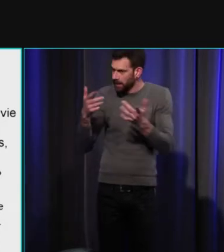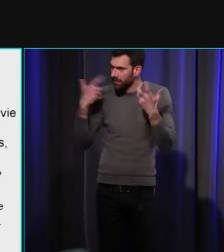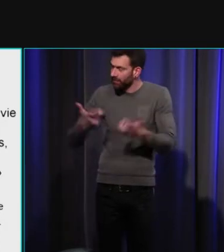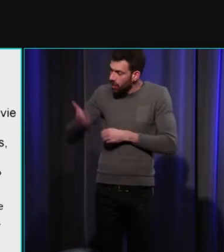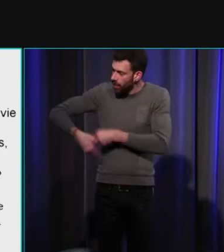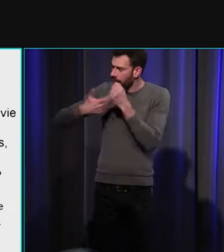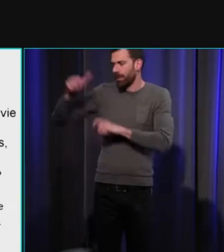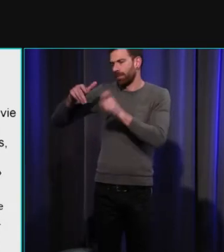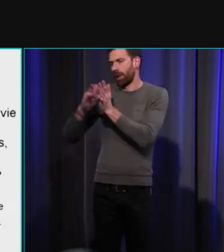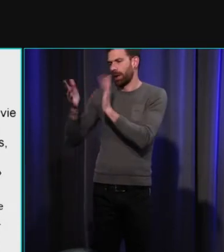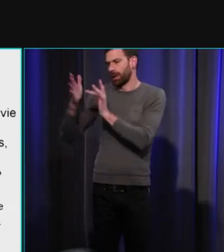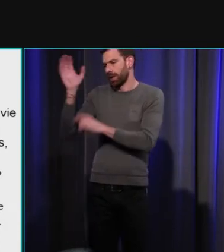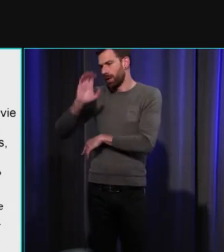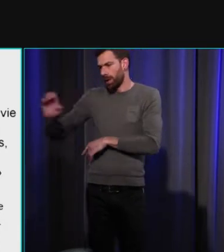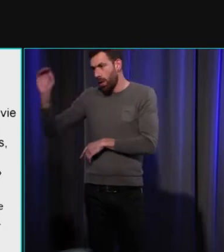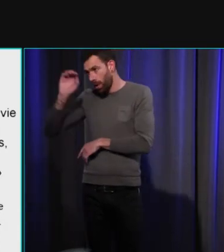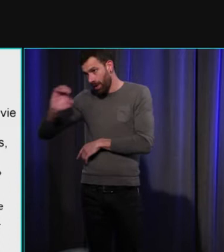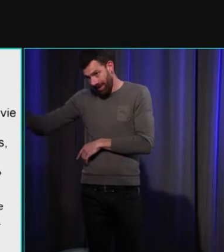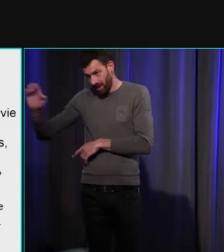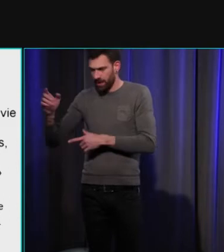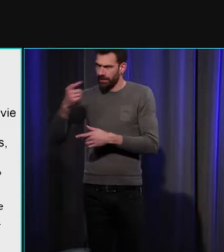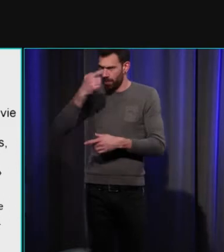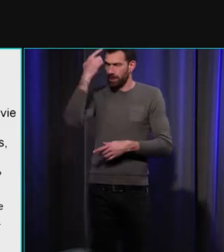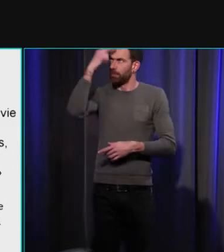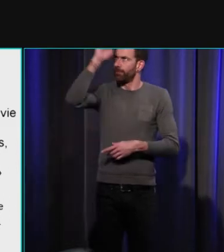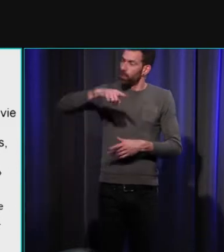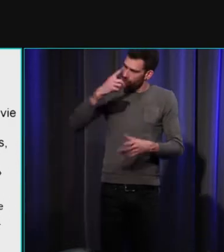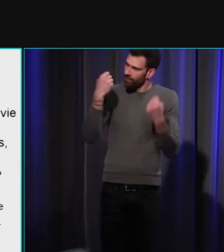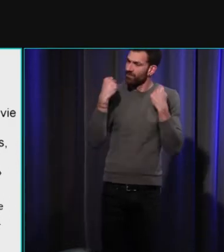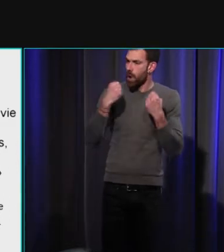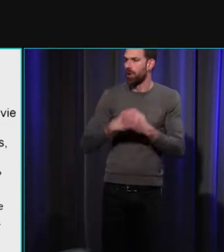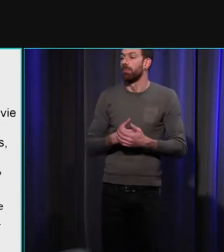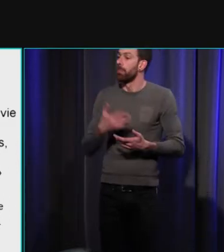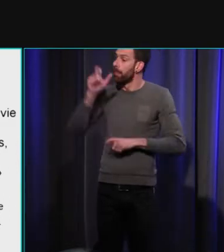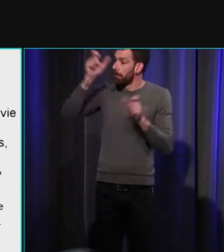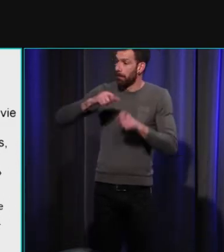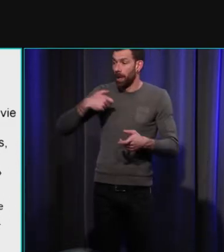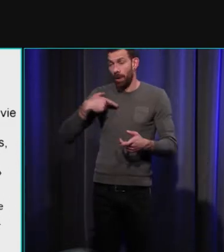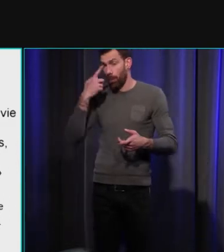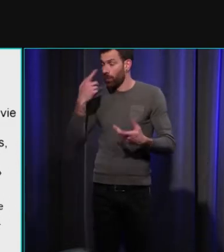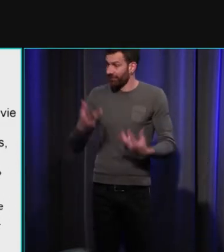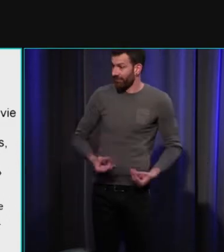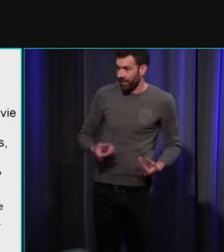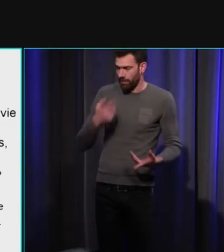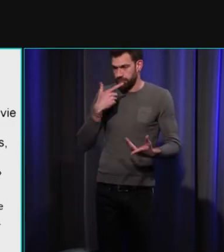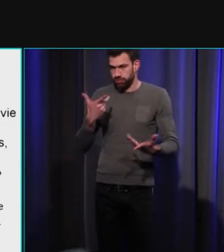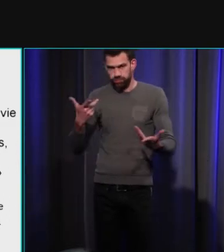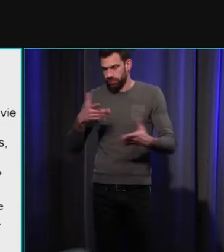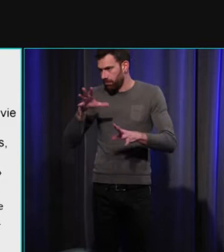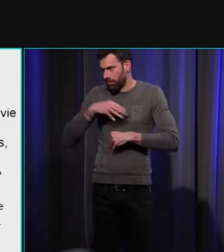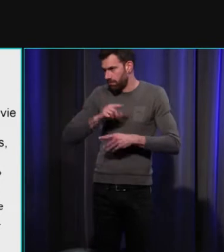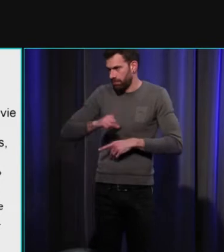le saint sépulcre ils ont un idéal très fort les gens qui ont un idéal très fort il ne supporte pas la corruption la malhonnêteté